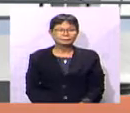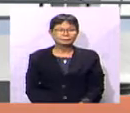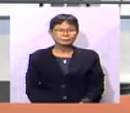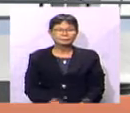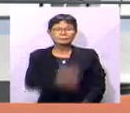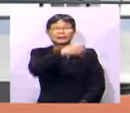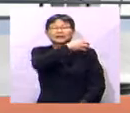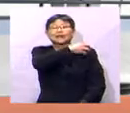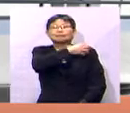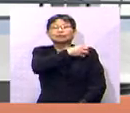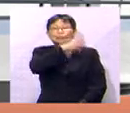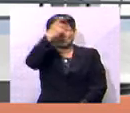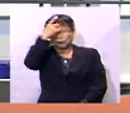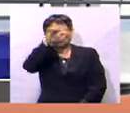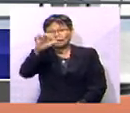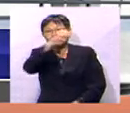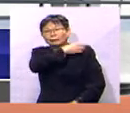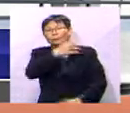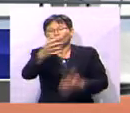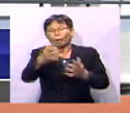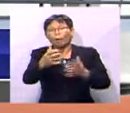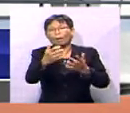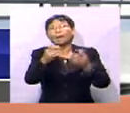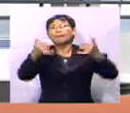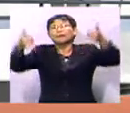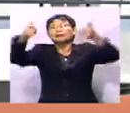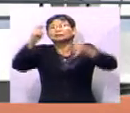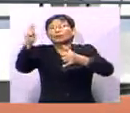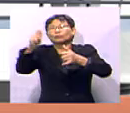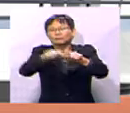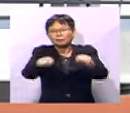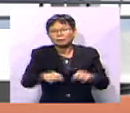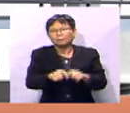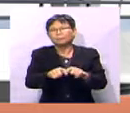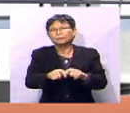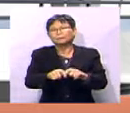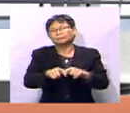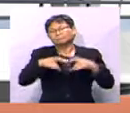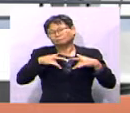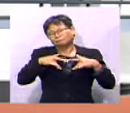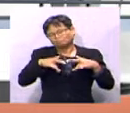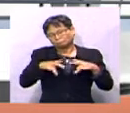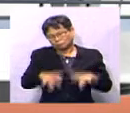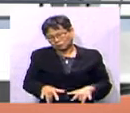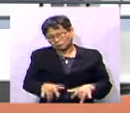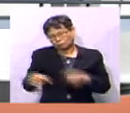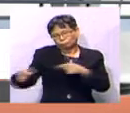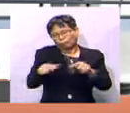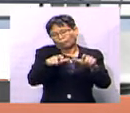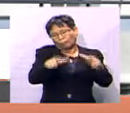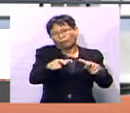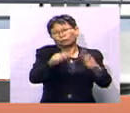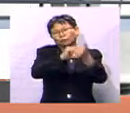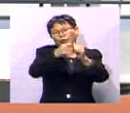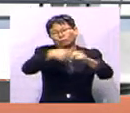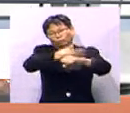Sementara itu, Kapten Pasukan Datuk Lee Chong Wei mahu Piala Thomas sebagai pentas mengubat kekecewaan susulan tewas dalam aksi berpasukan pada